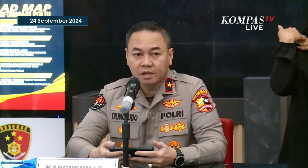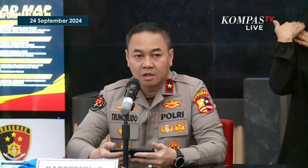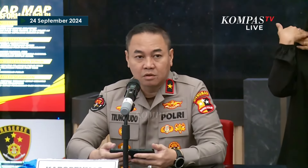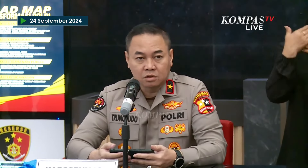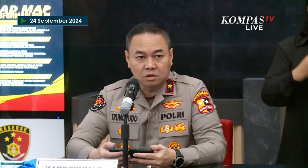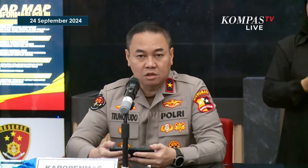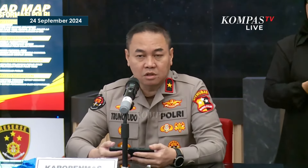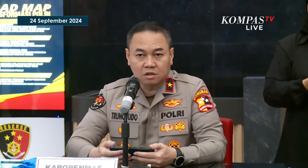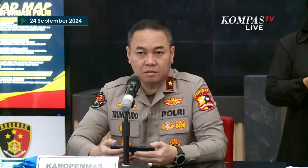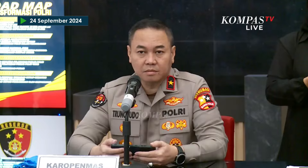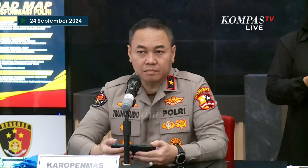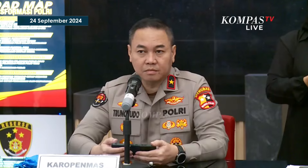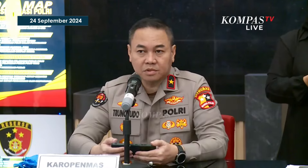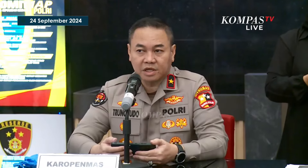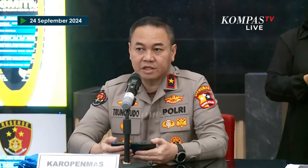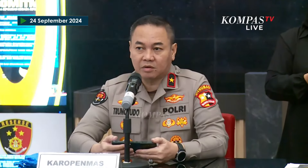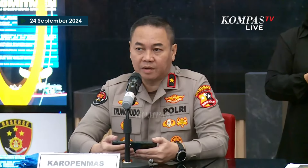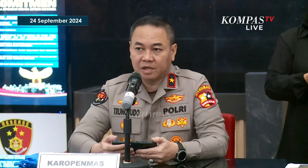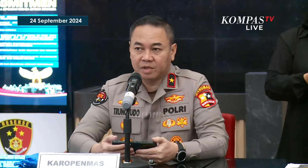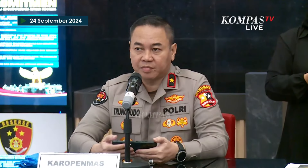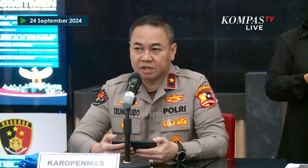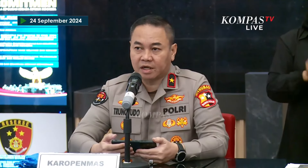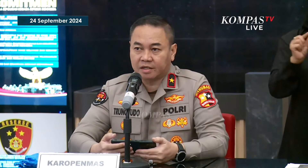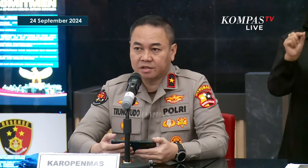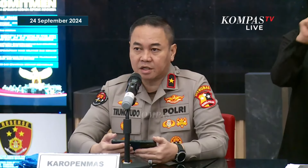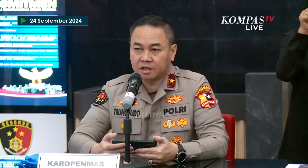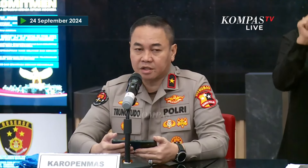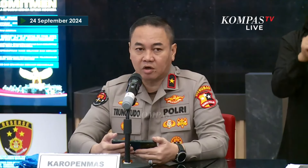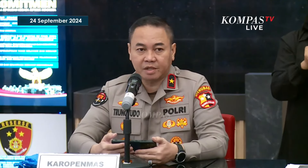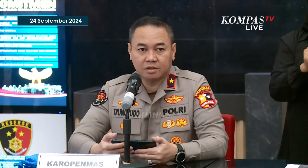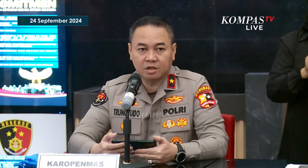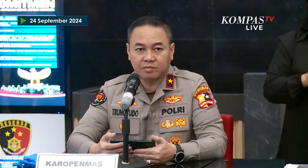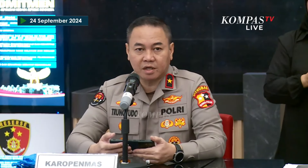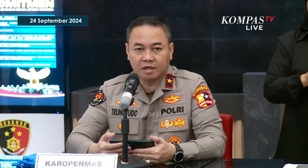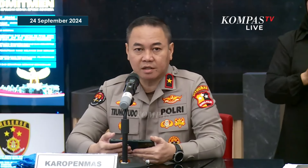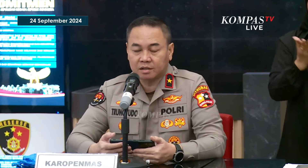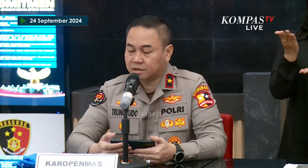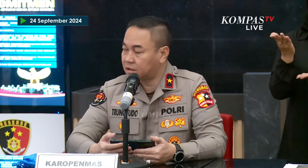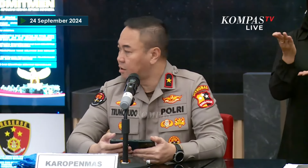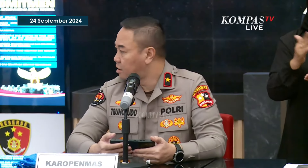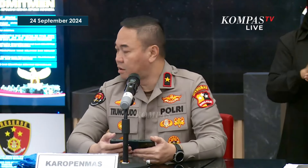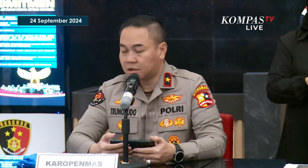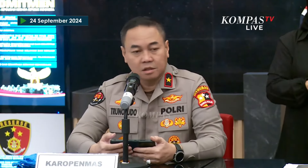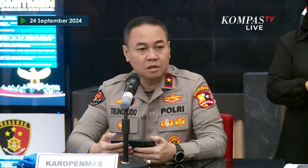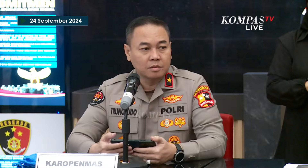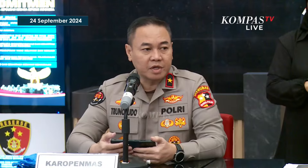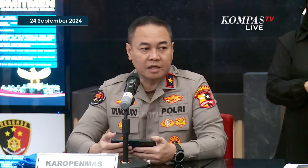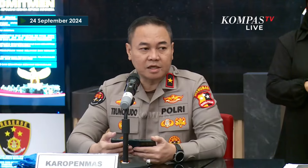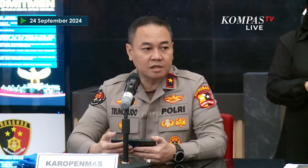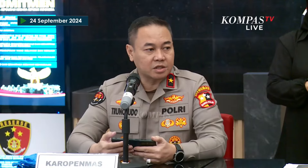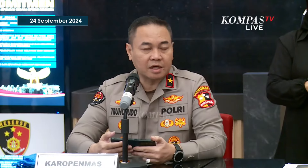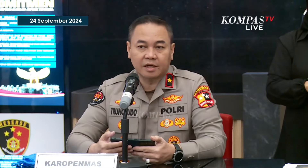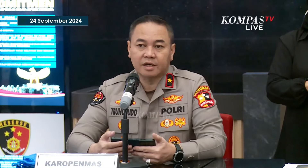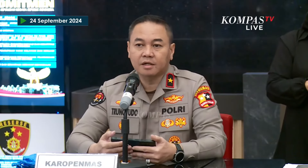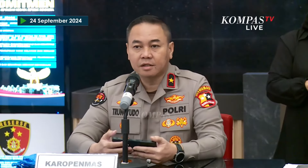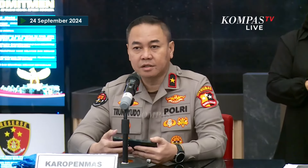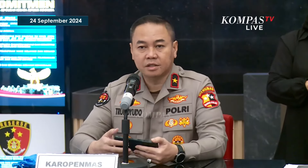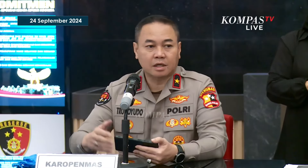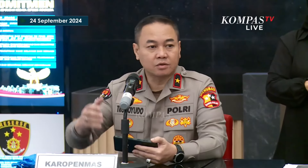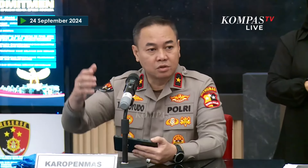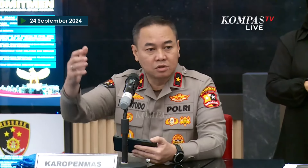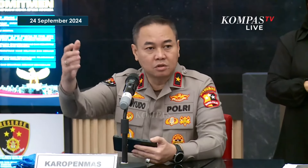elektronik. Untuk tanya jawab kami persilakan, setelah tanya jawab nanti juga kami akan perlihatkan